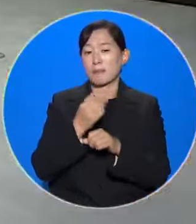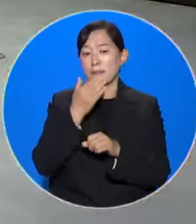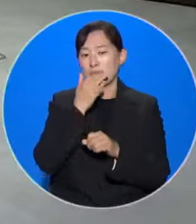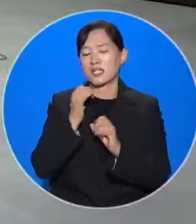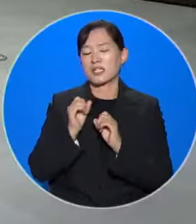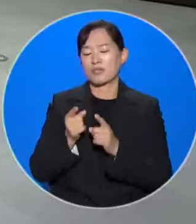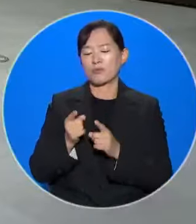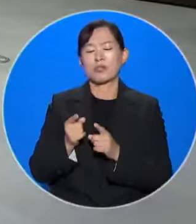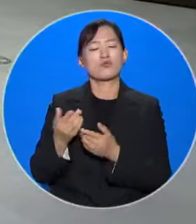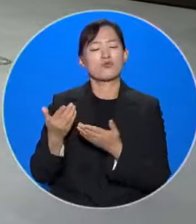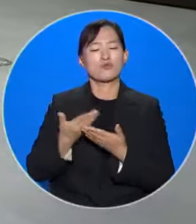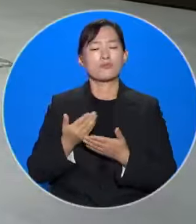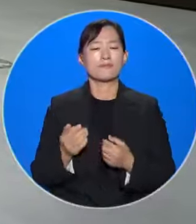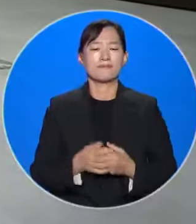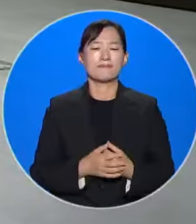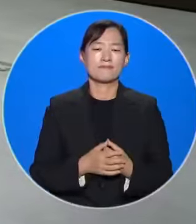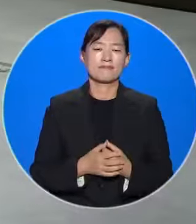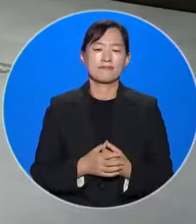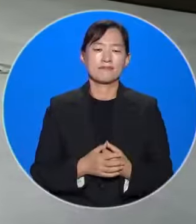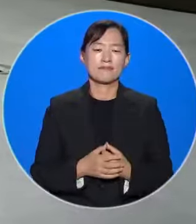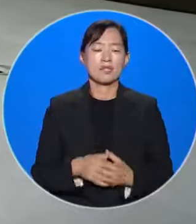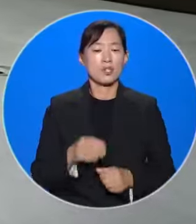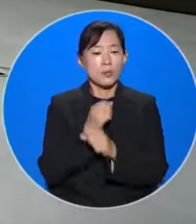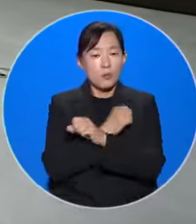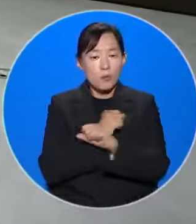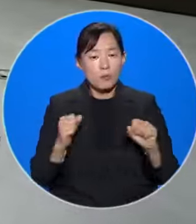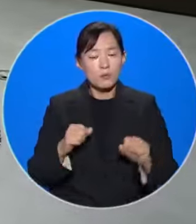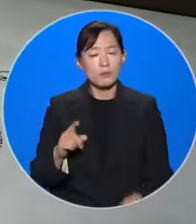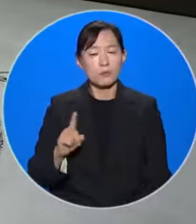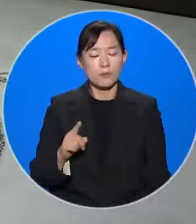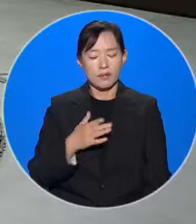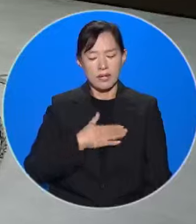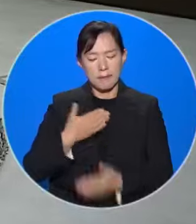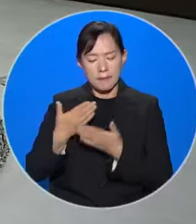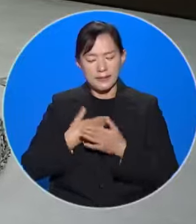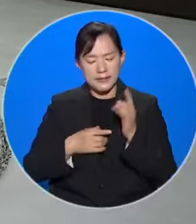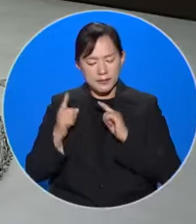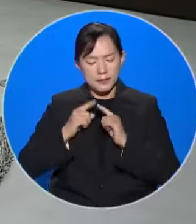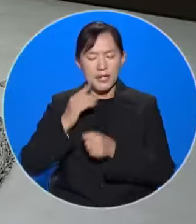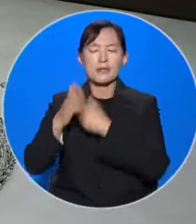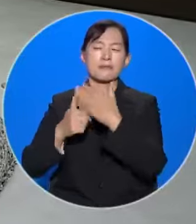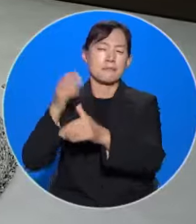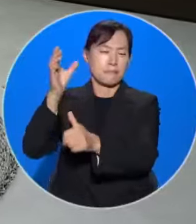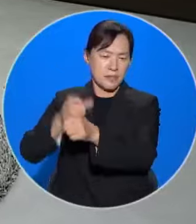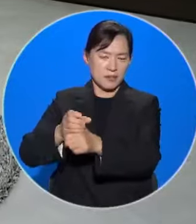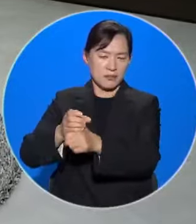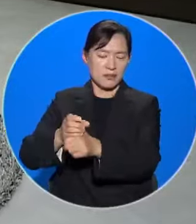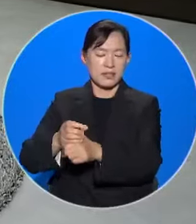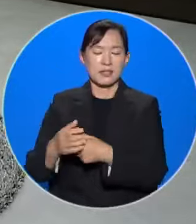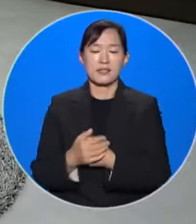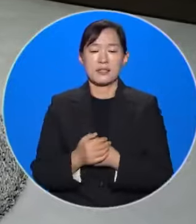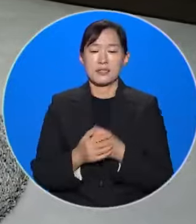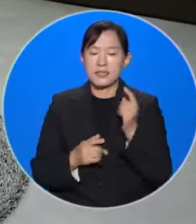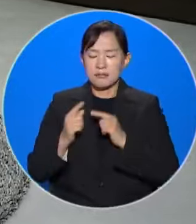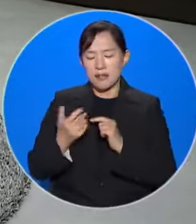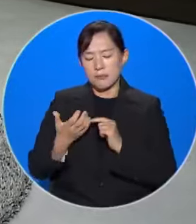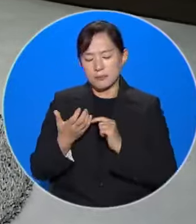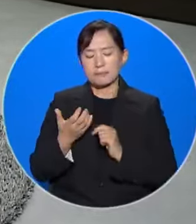기회를 제공하는 것입니다. 용서란 우리가 받은 상처를 하나님께 맡기고 그 상처의